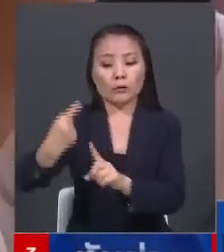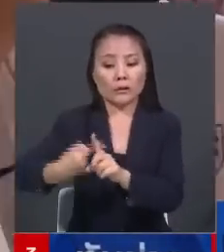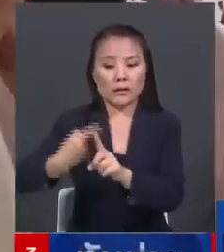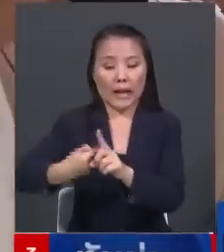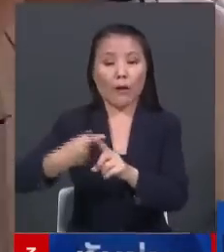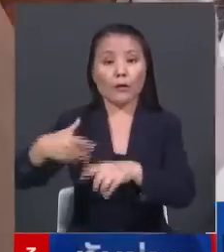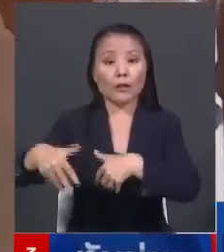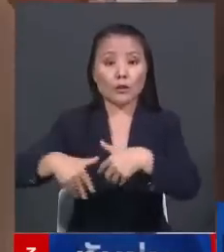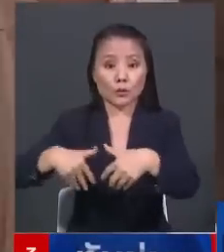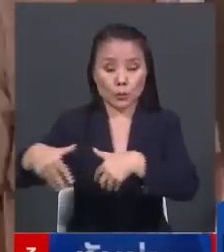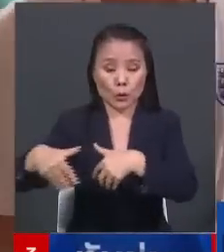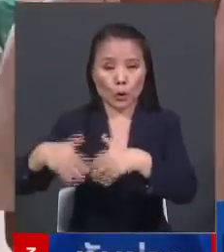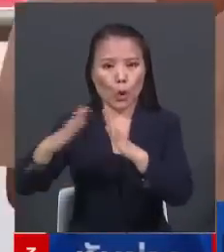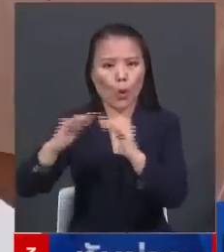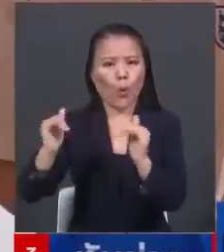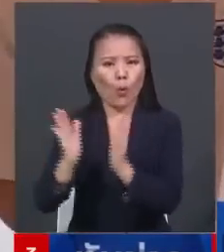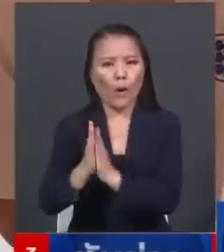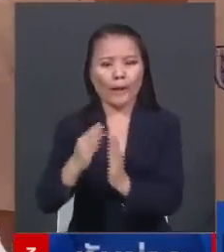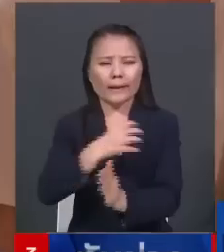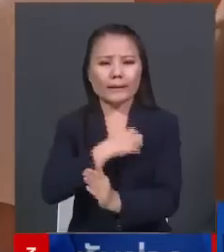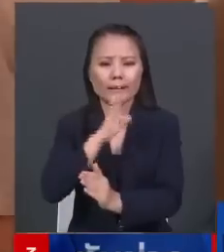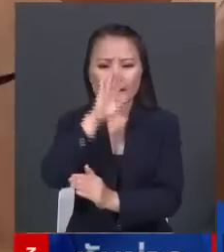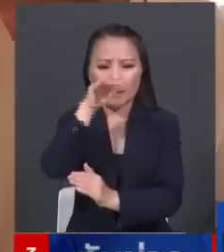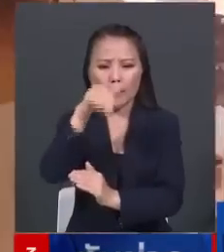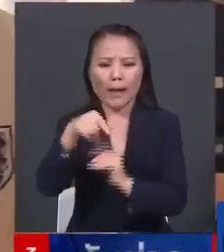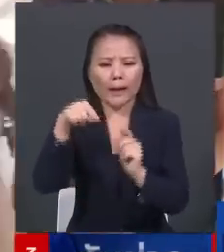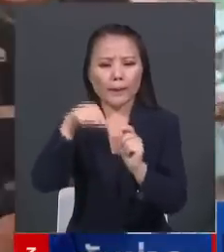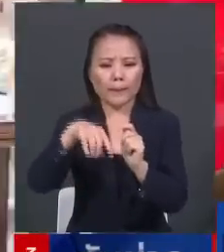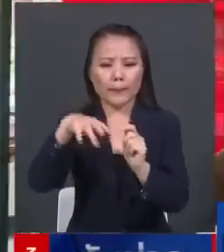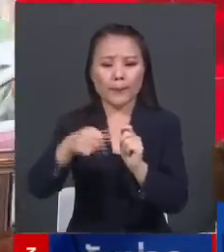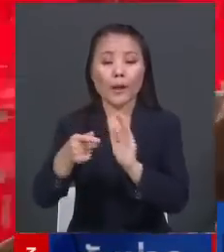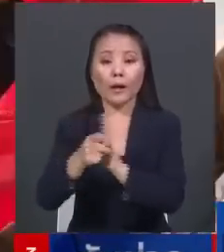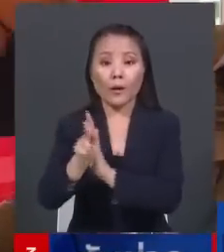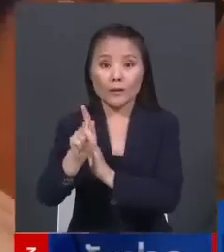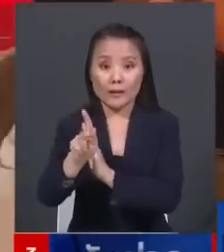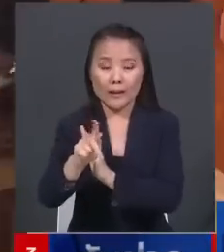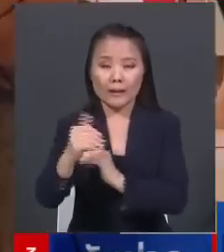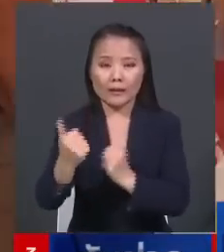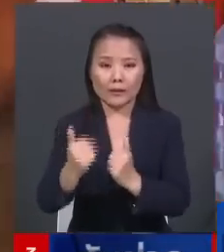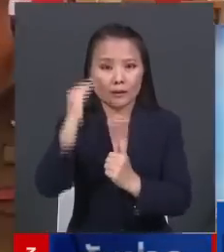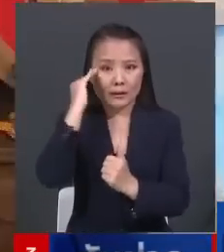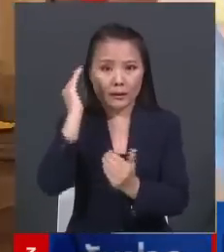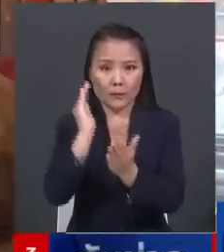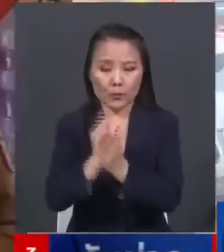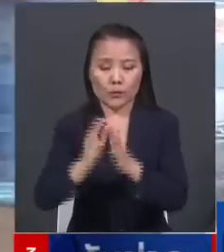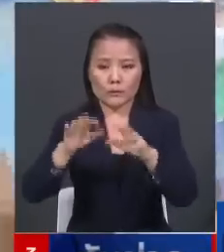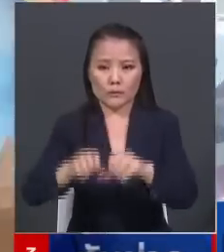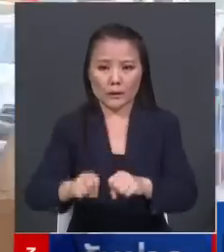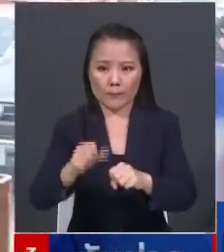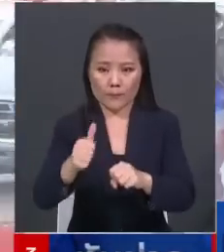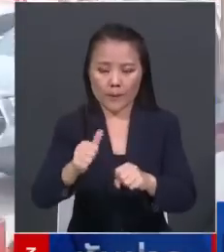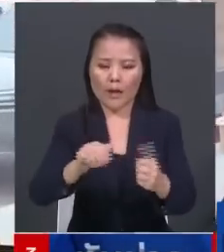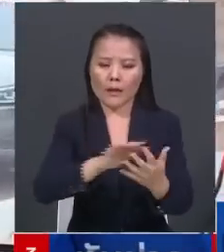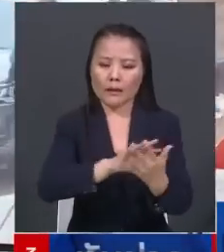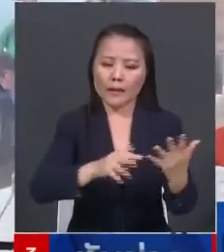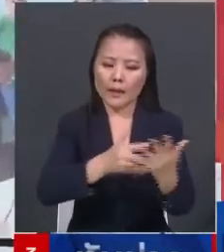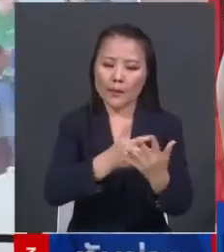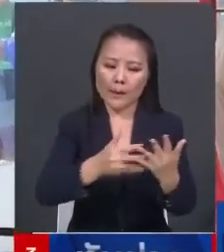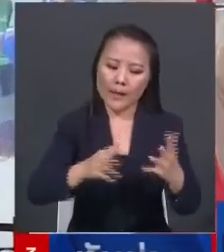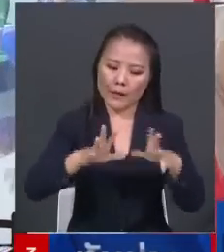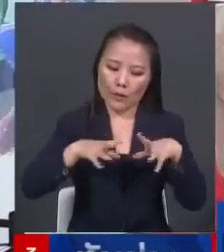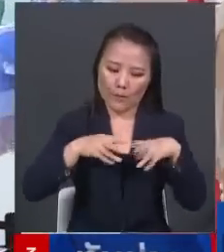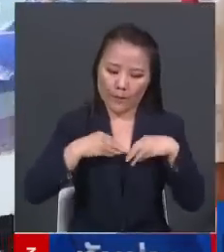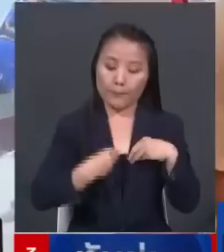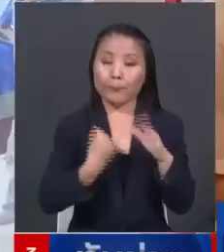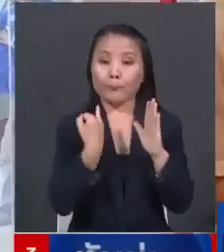นวัดวุฒารามเขตเทศบาลนครขอนแก่นนะคะโดยวันนี้เนี่ยตำรวจก็สามารถนำตัวไปทำแผนประกอบคำรับสารภาพ